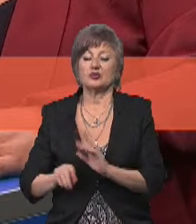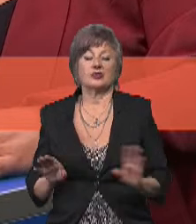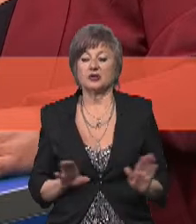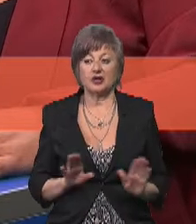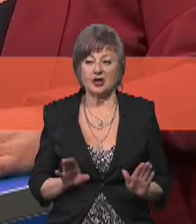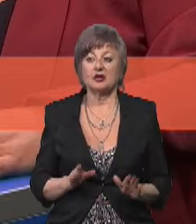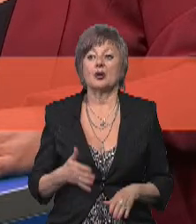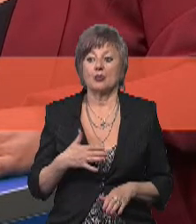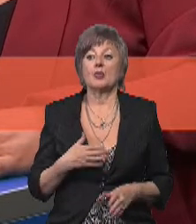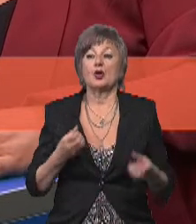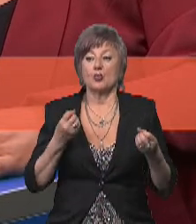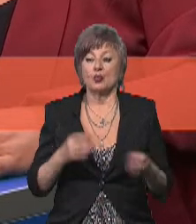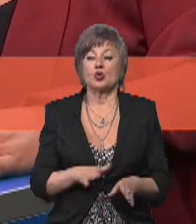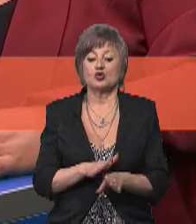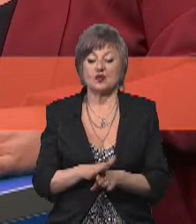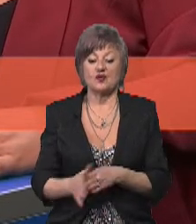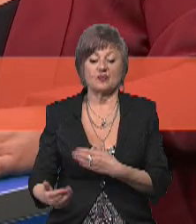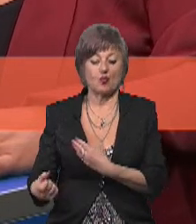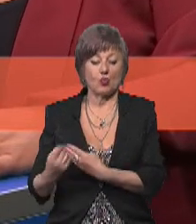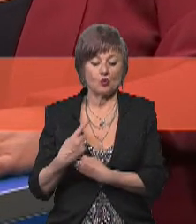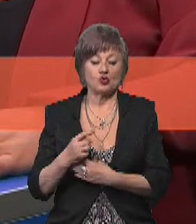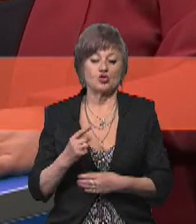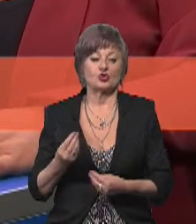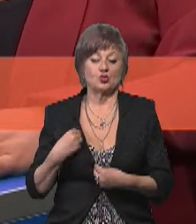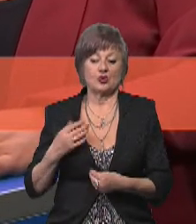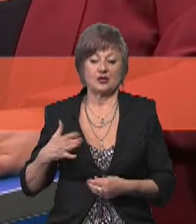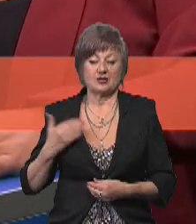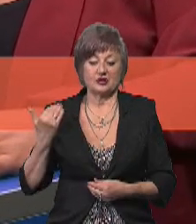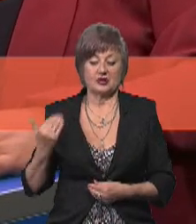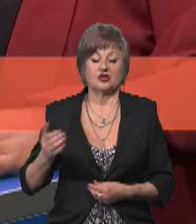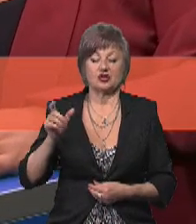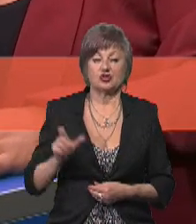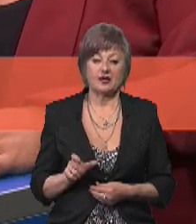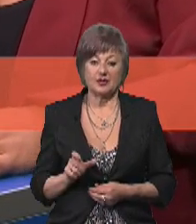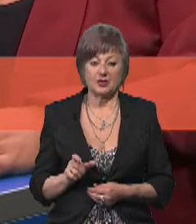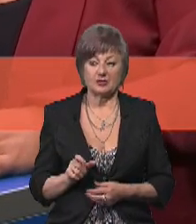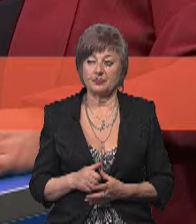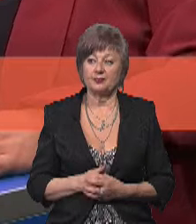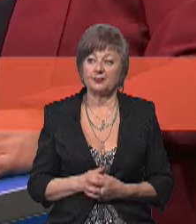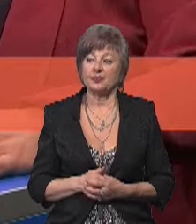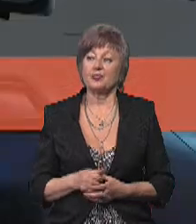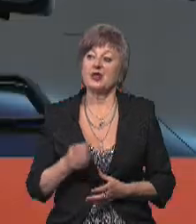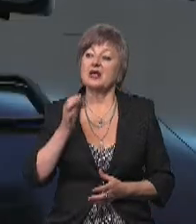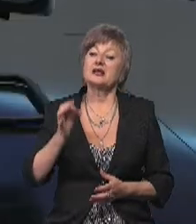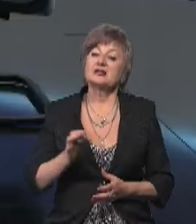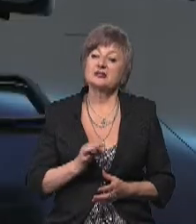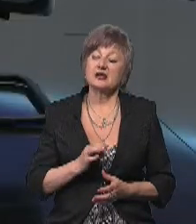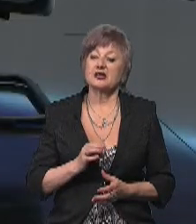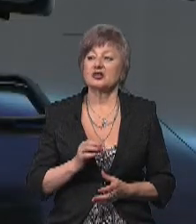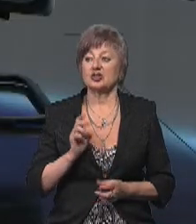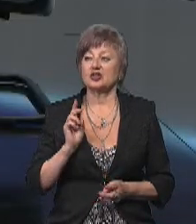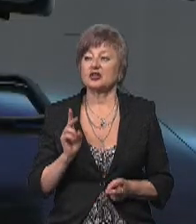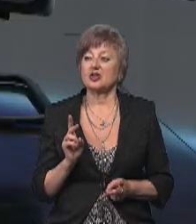вещи. Мы просто выполняем поручения, те, которые дают нам наши клиенты. Пане Денисе, а скажите, будь ласка, які види